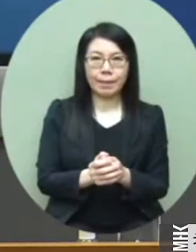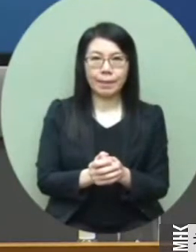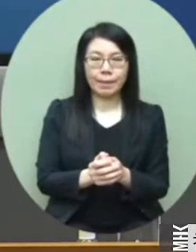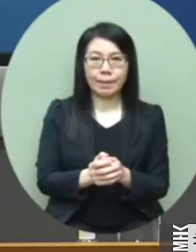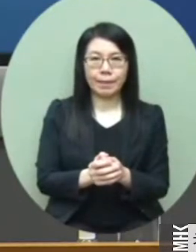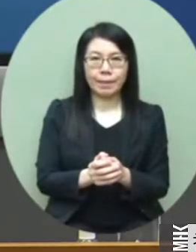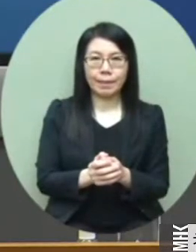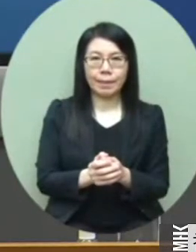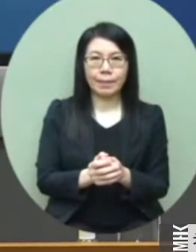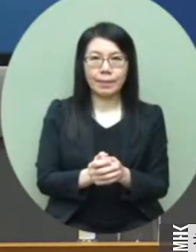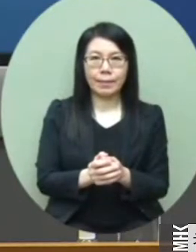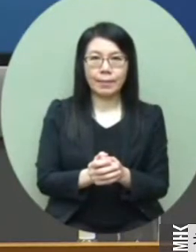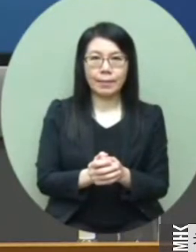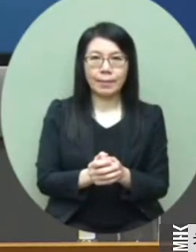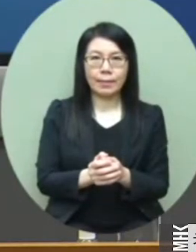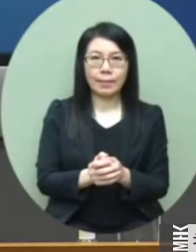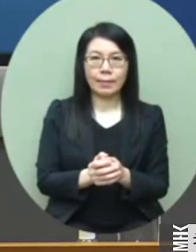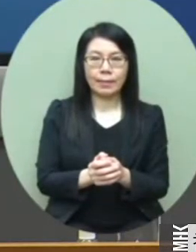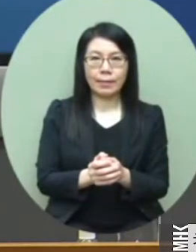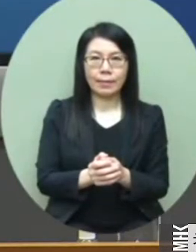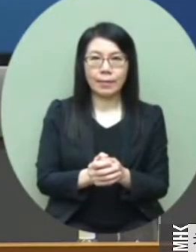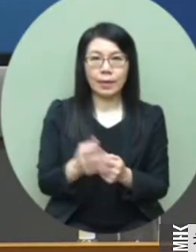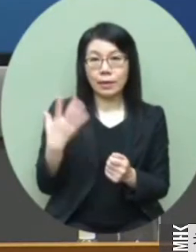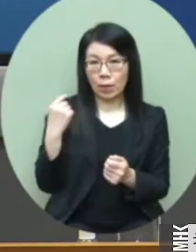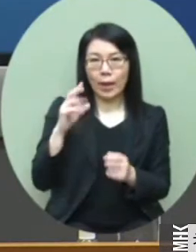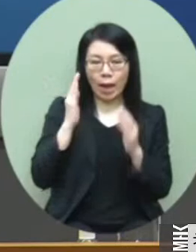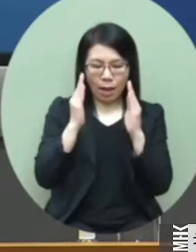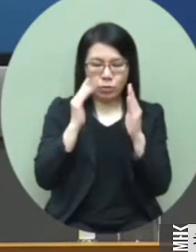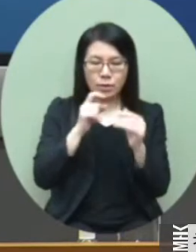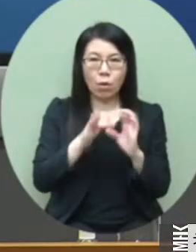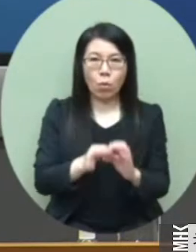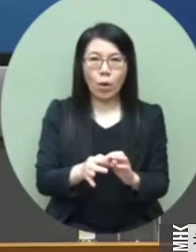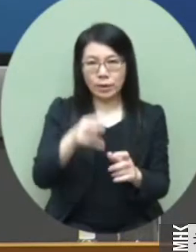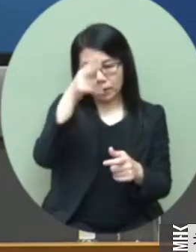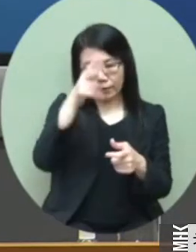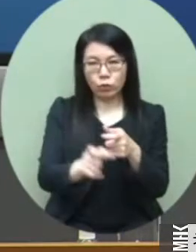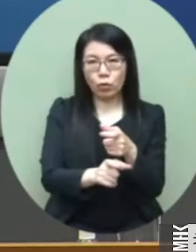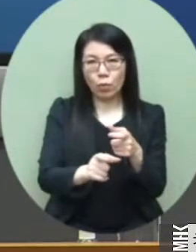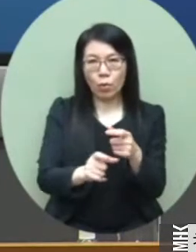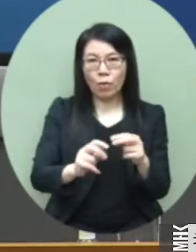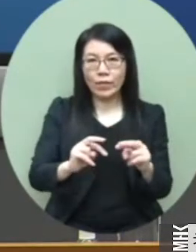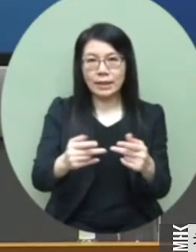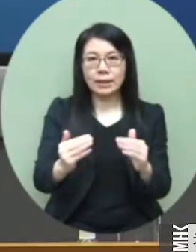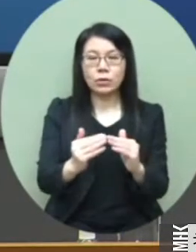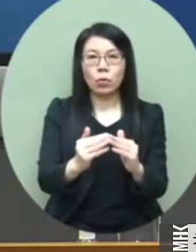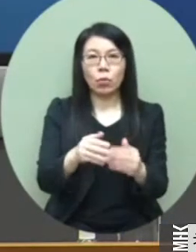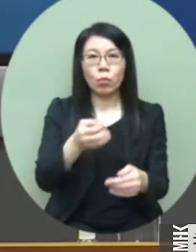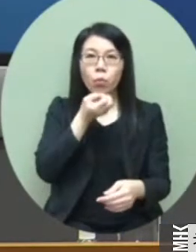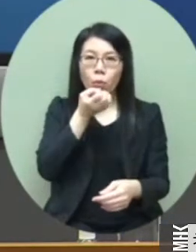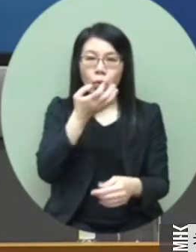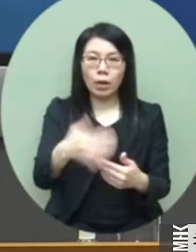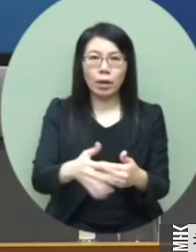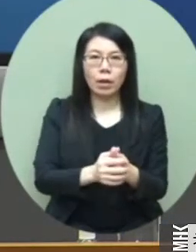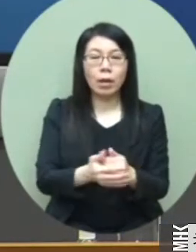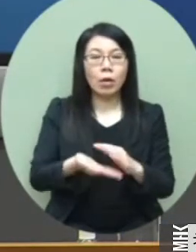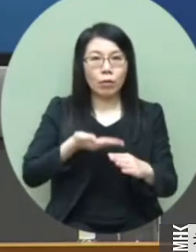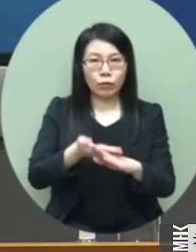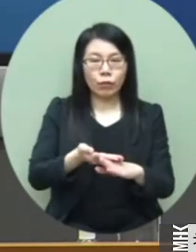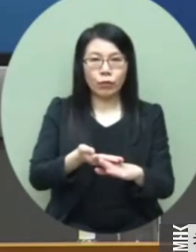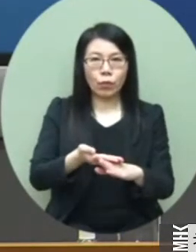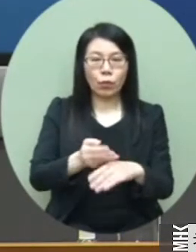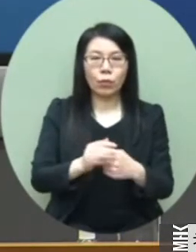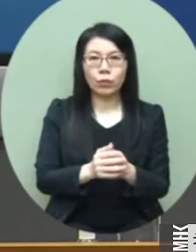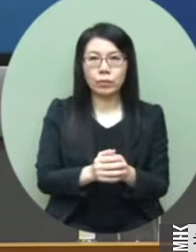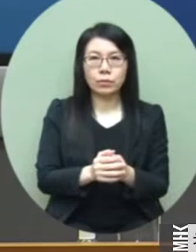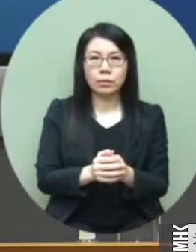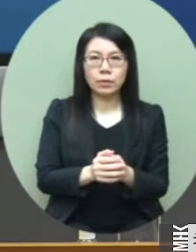此外咧，昨日大家可能都留意到嚇，商務及經濟發展局局長咧都提過啦，係會恢復咧唔